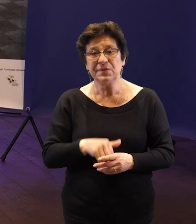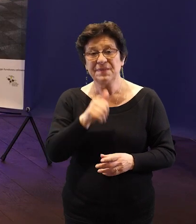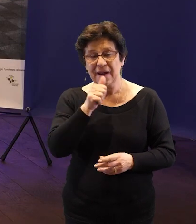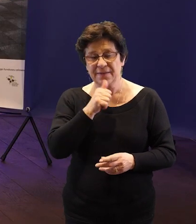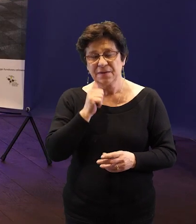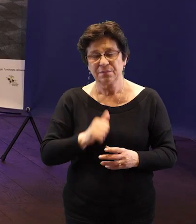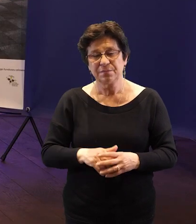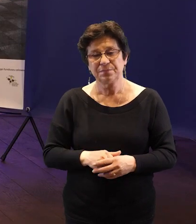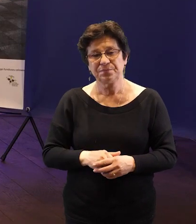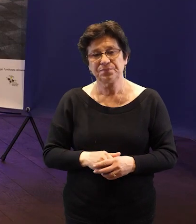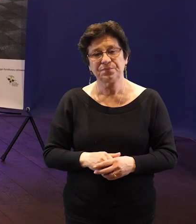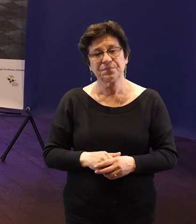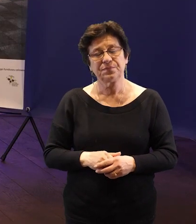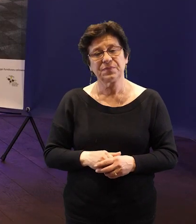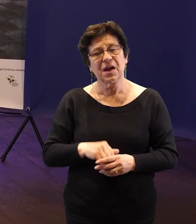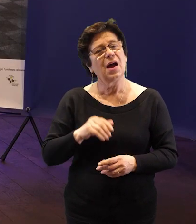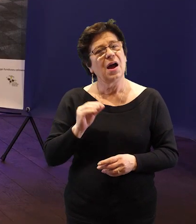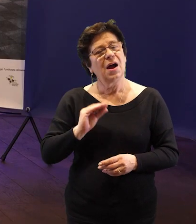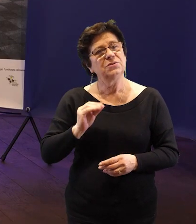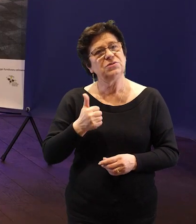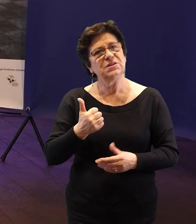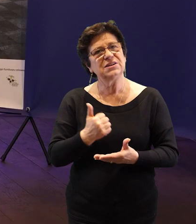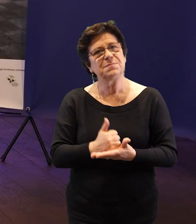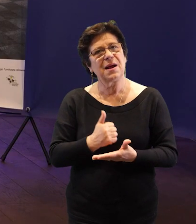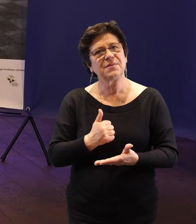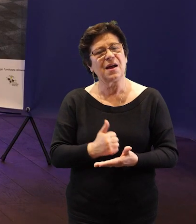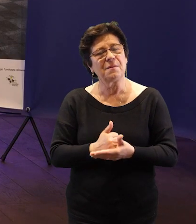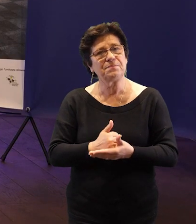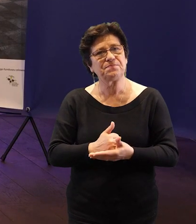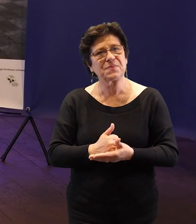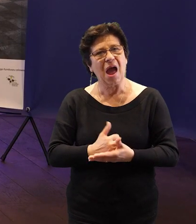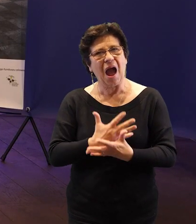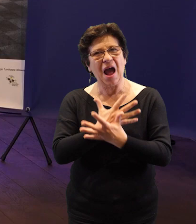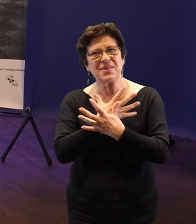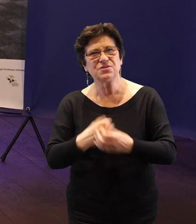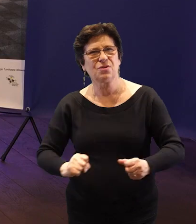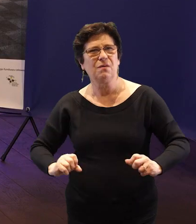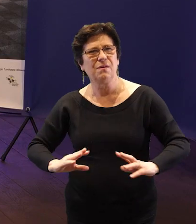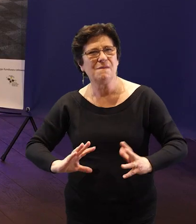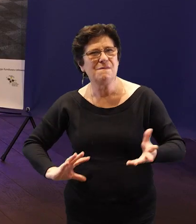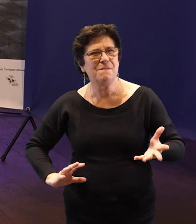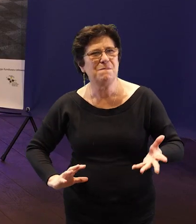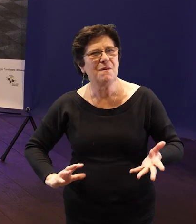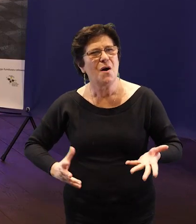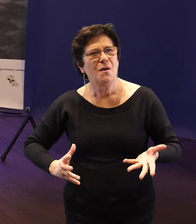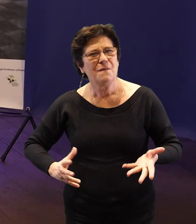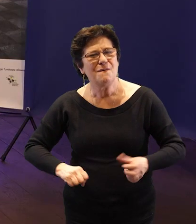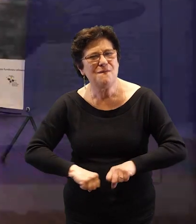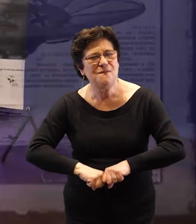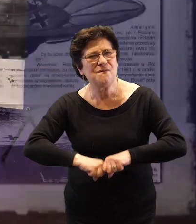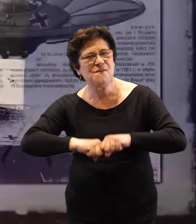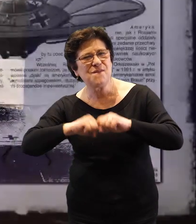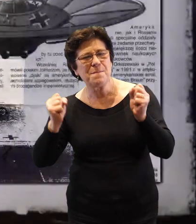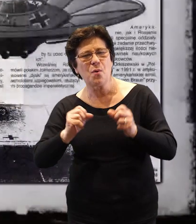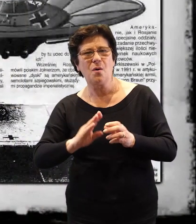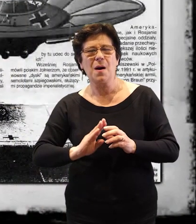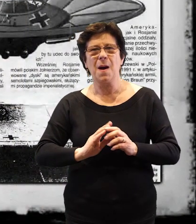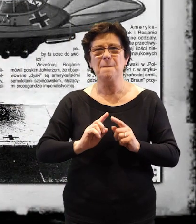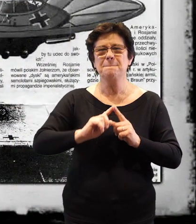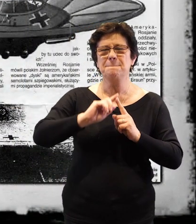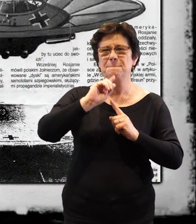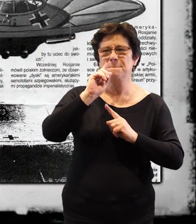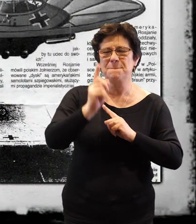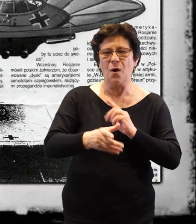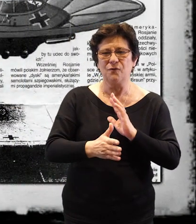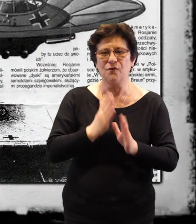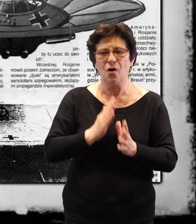Był jeszcze jeden argument, że niektóre katastrofy, które się dokonały po wojnie tajnych konstrukcji,